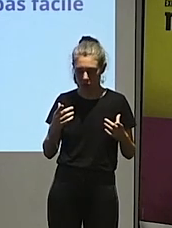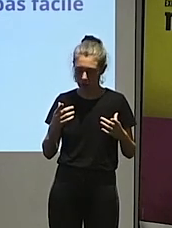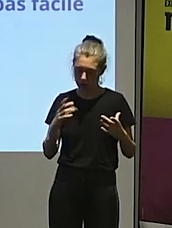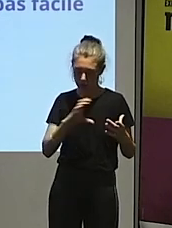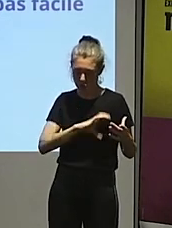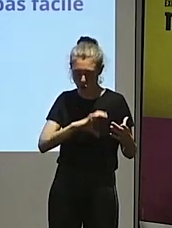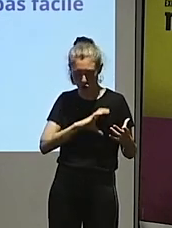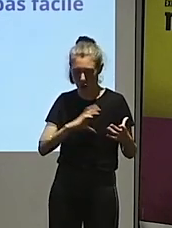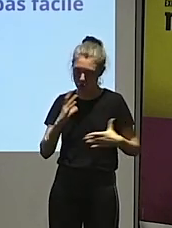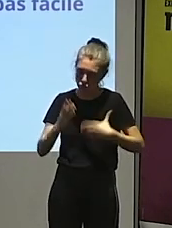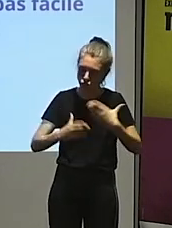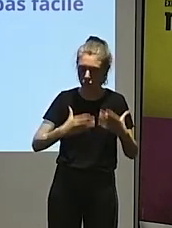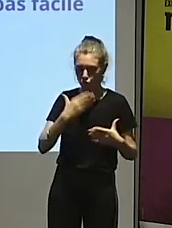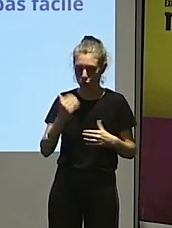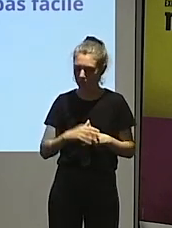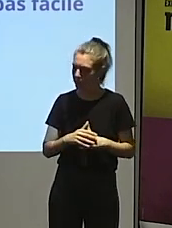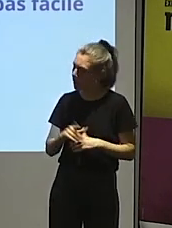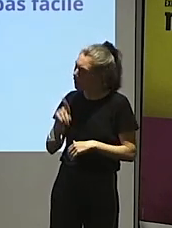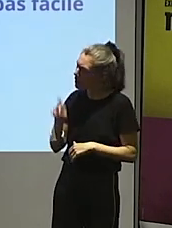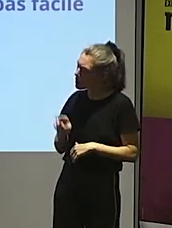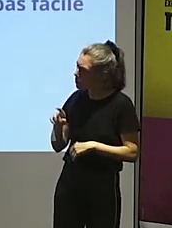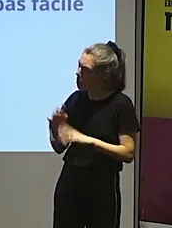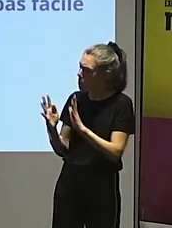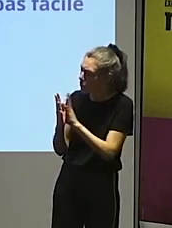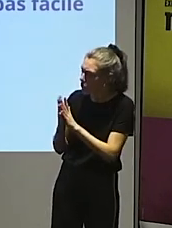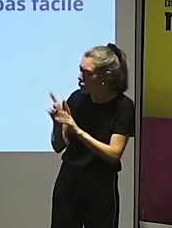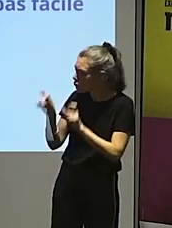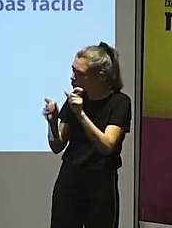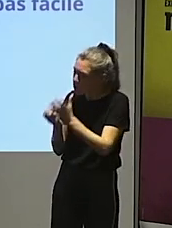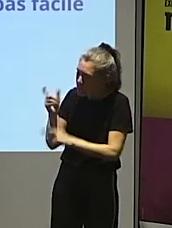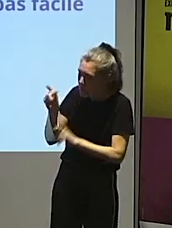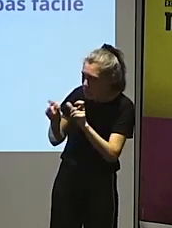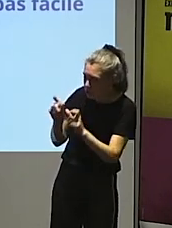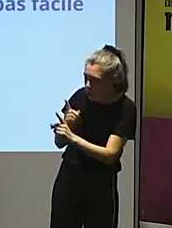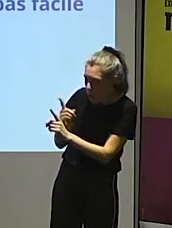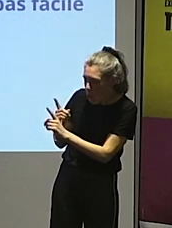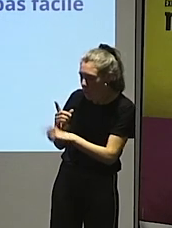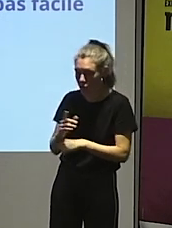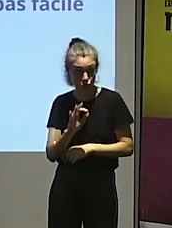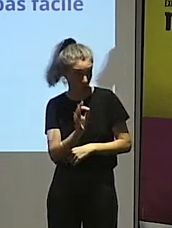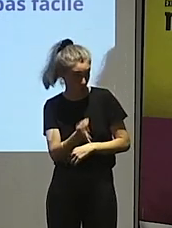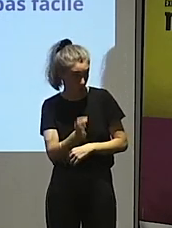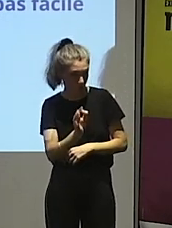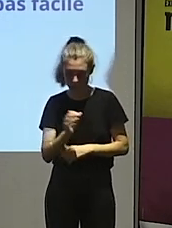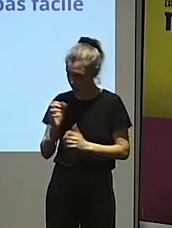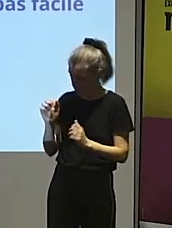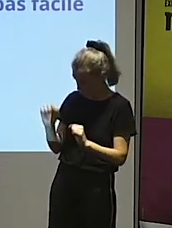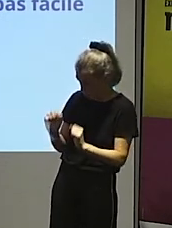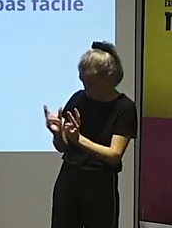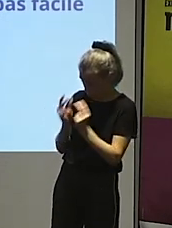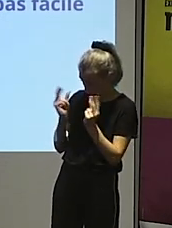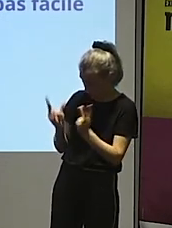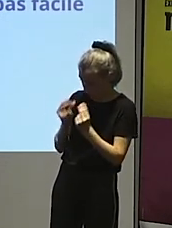de ça. Est-ce que tu as fait des connaissances grâce au ping-pong ou pas ? Oui. Ouais. Tu peux développer, tu peux me dire